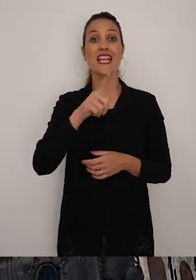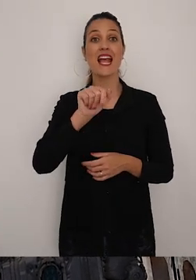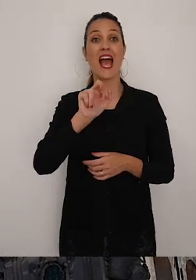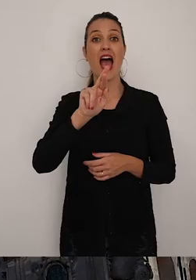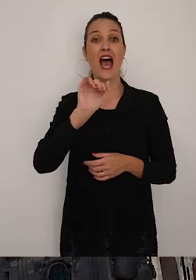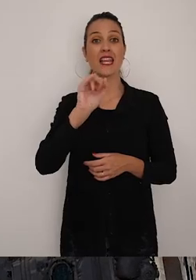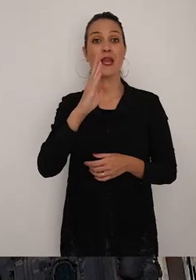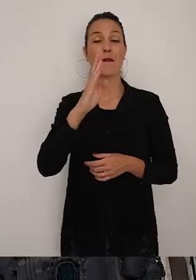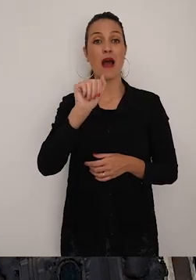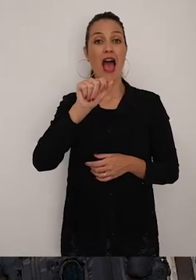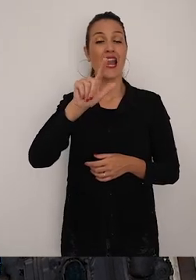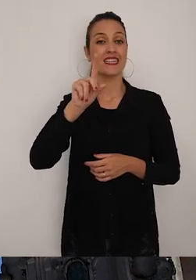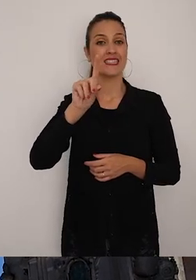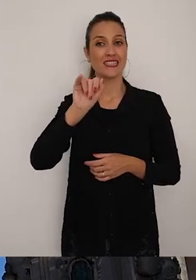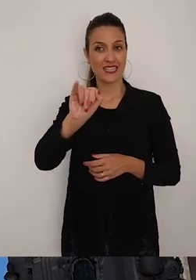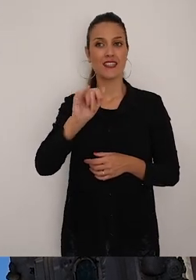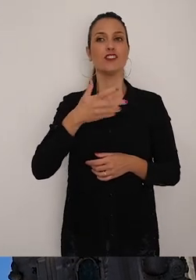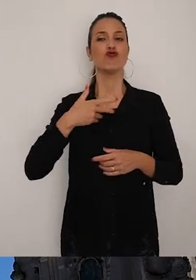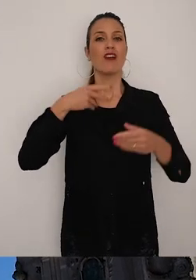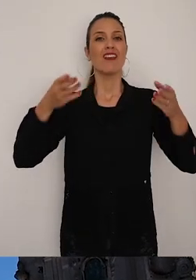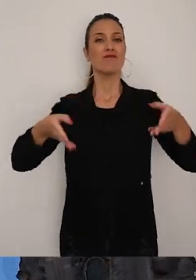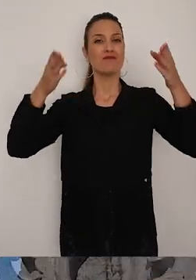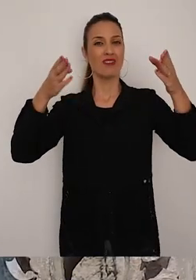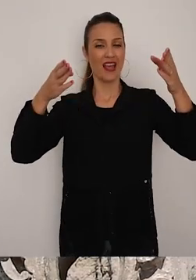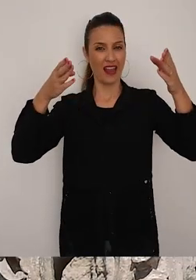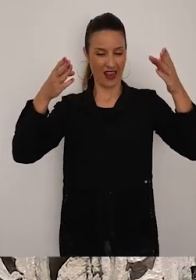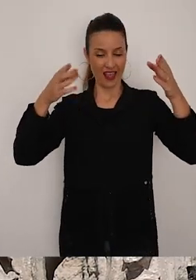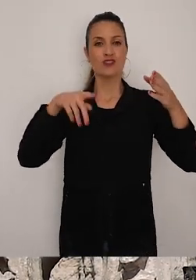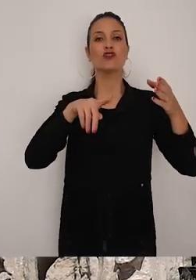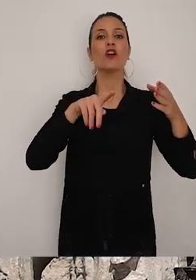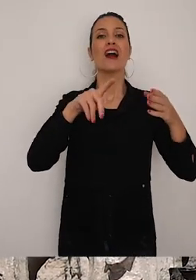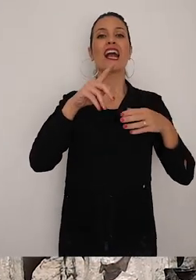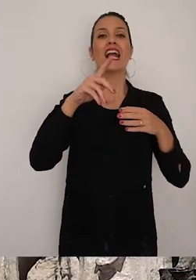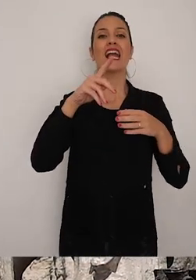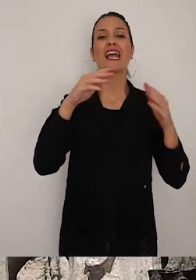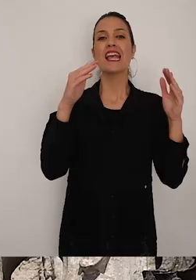A dominare la piazza Garibaldi vi è Casa Modoni. Essa è stata realizzata nel